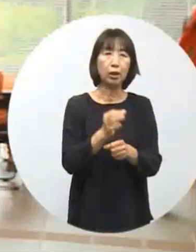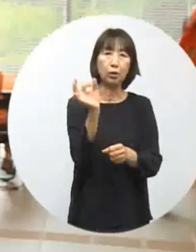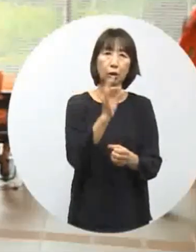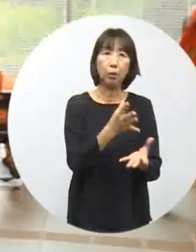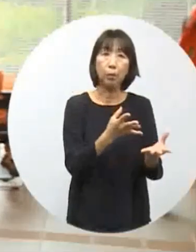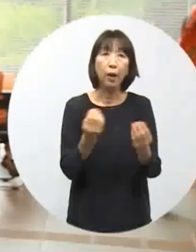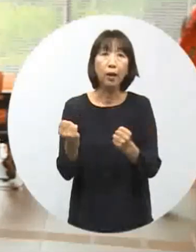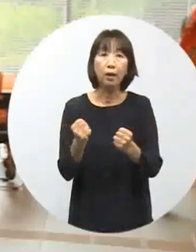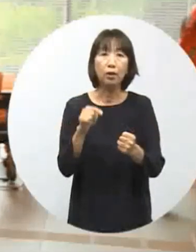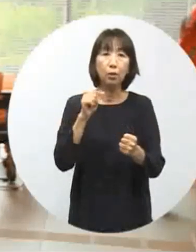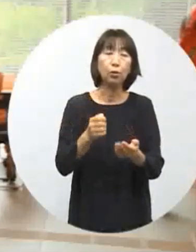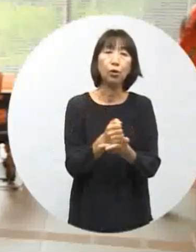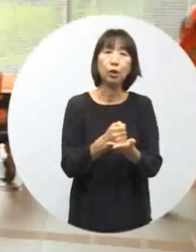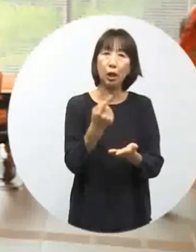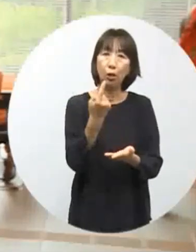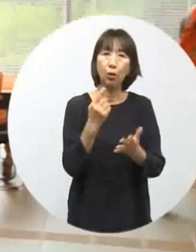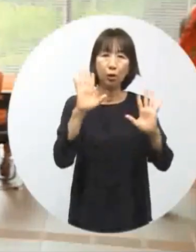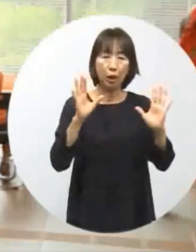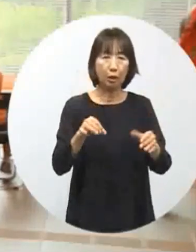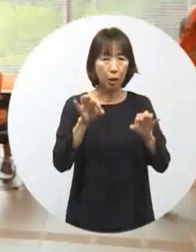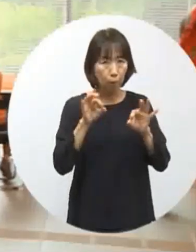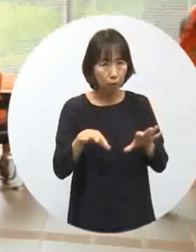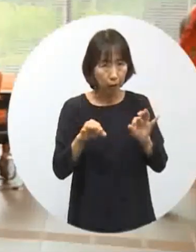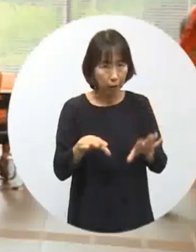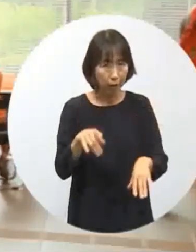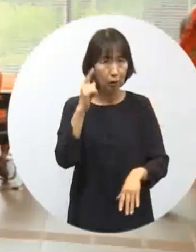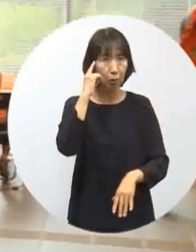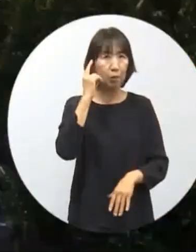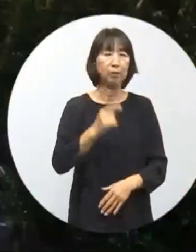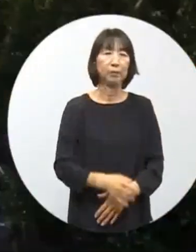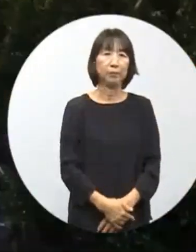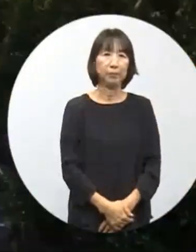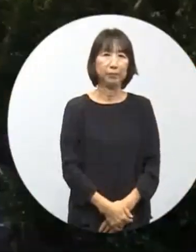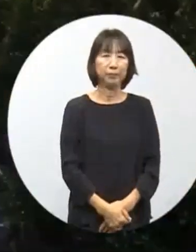機会を逃すのは非常にもったいない古村展になっています。